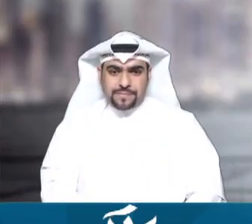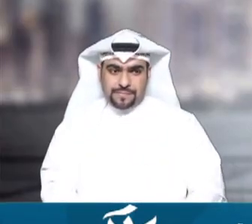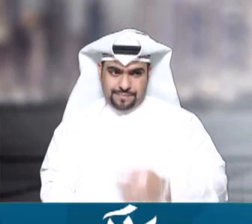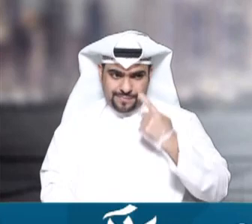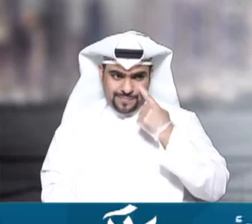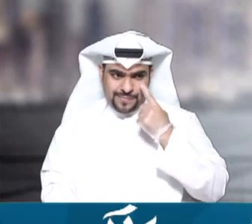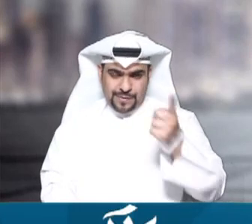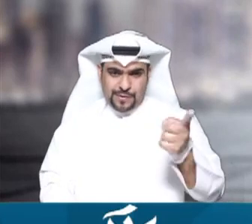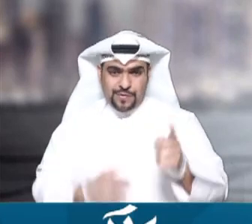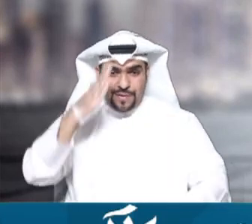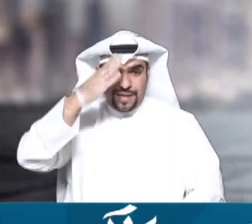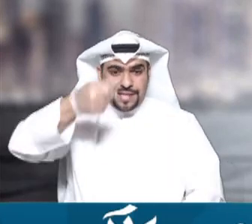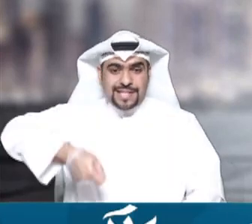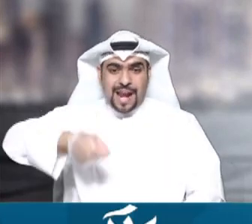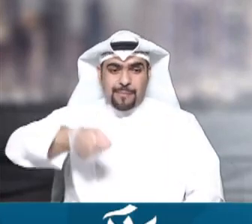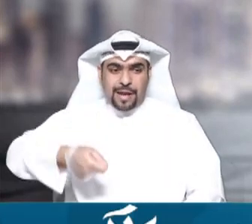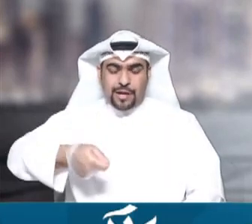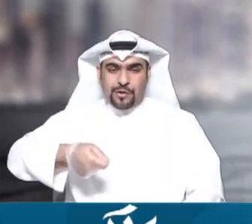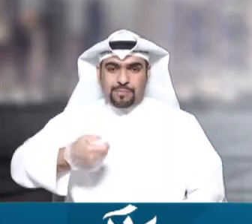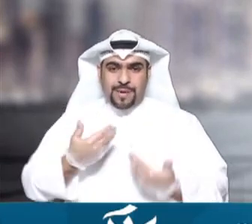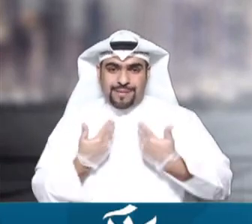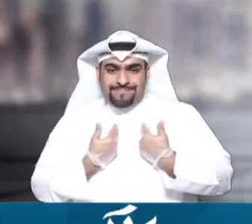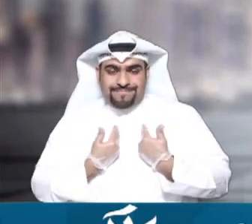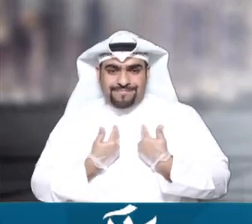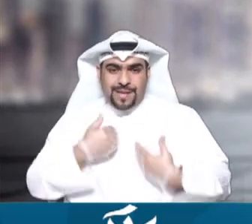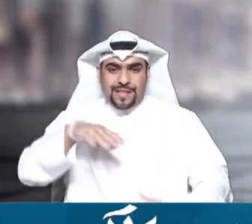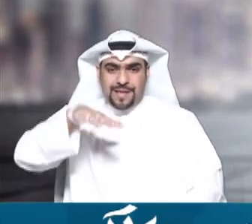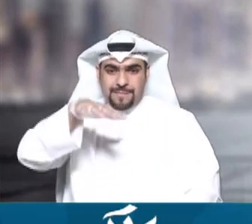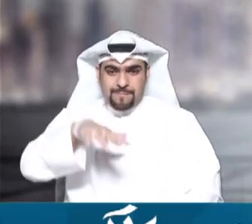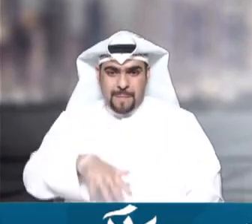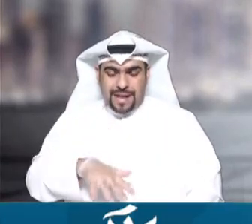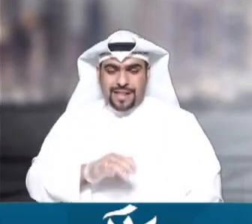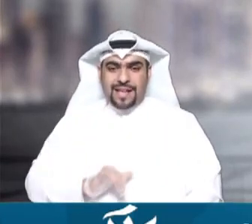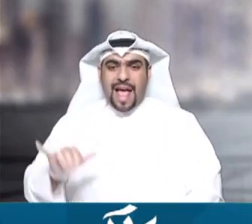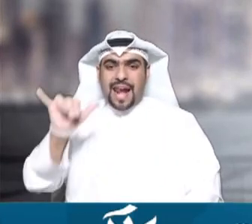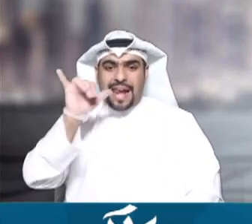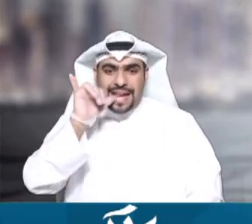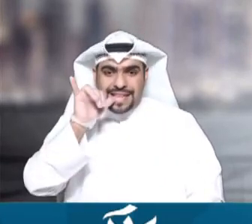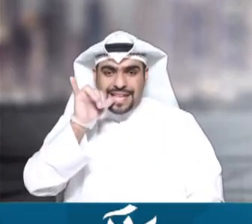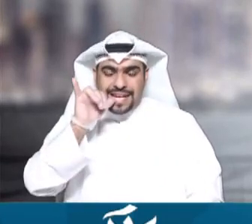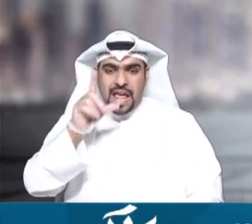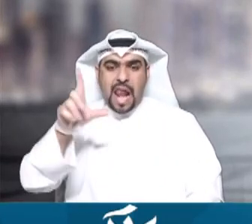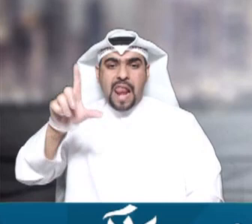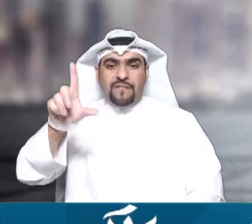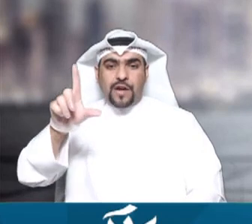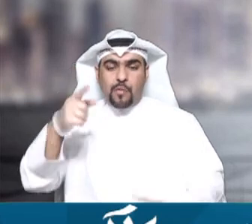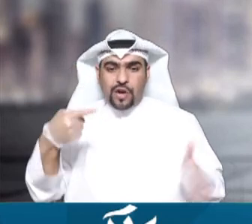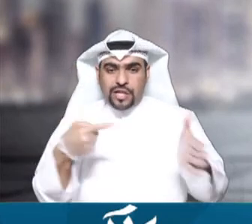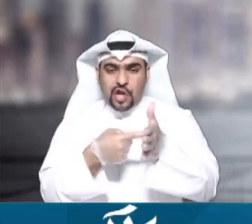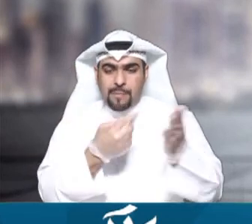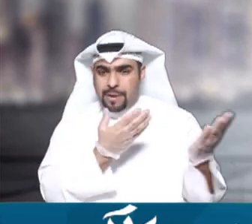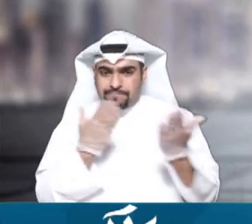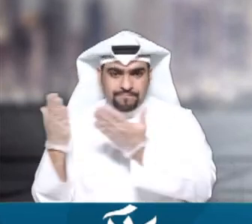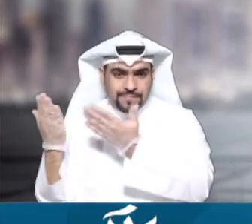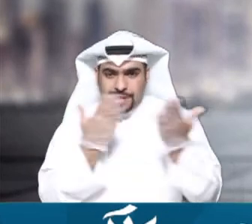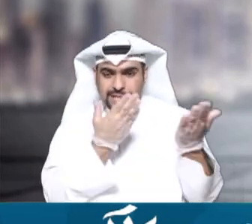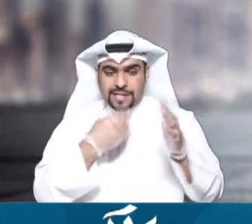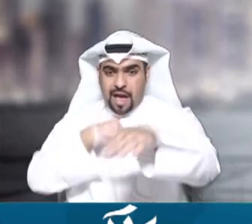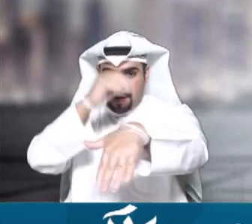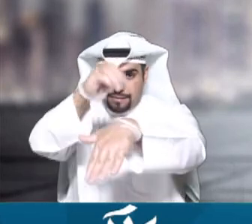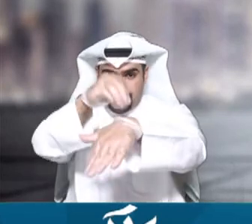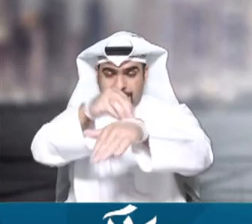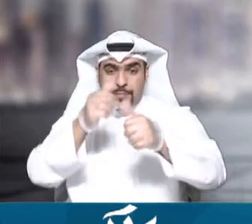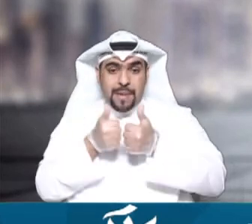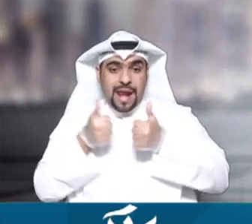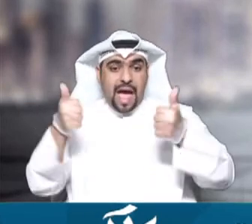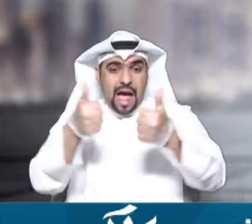السلام عليكم، معكم الطالب سلمان فرمن من المملكة المتحدة في ليفربول. حاب أن أوجه رسالة إلى جميع أهالي الطلبة المبتعثين وأقول لهم لا